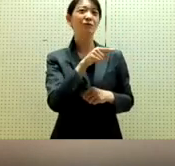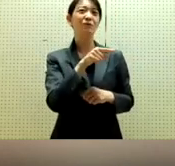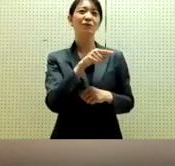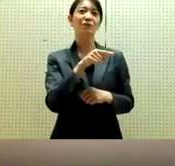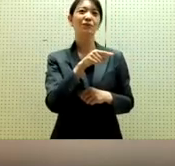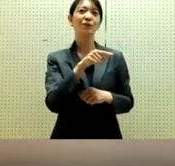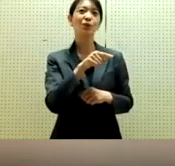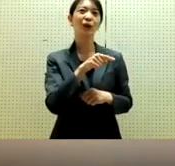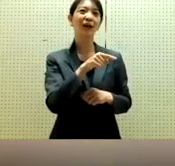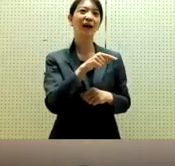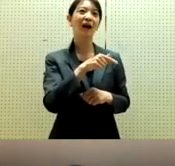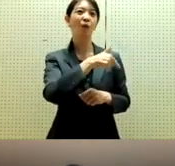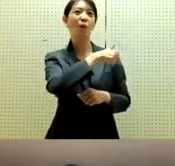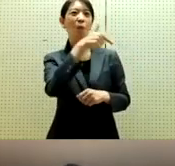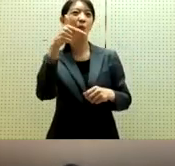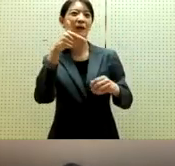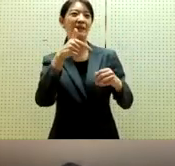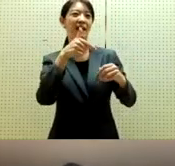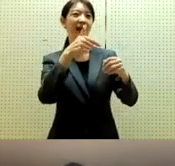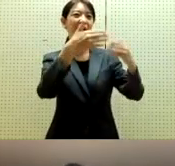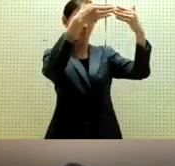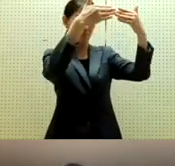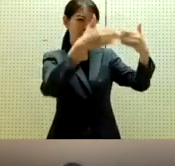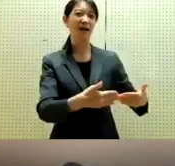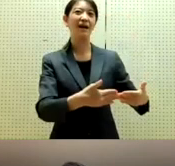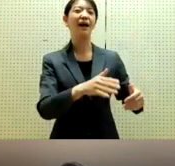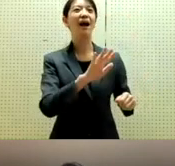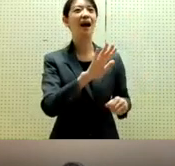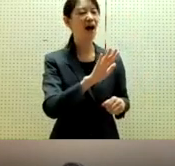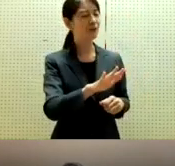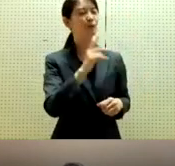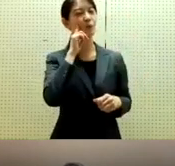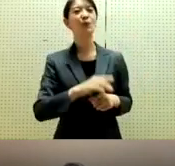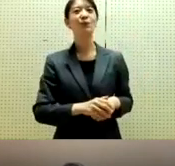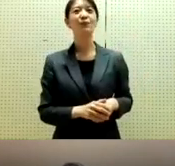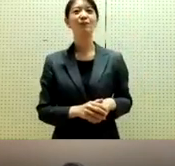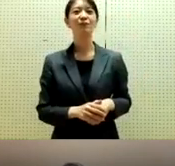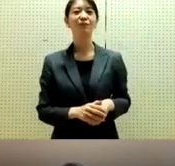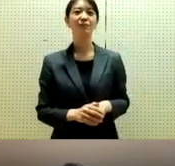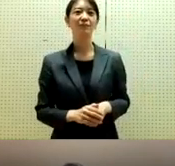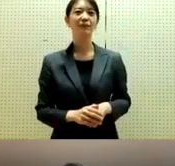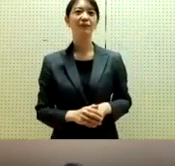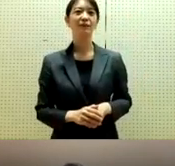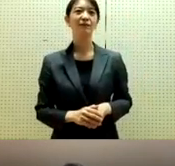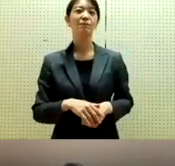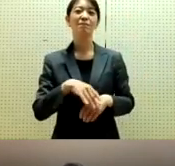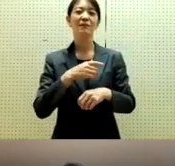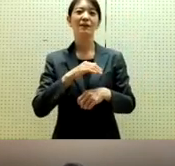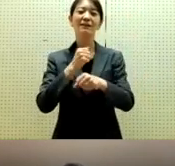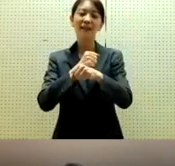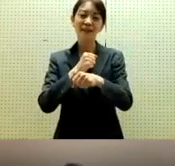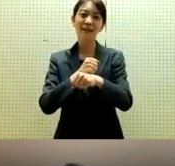は大きな障害になりうるんだろうというふうに思ってます。でこれ結構ですね大変なんですが世田谷区の場合